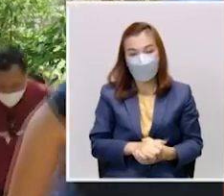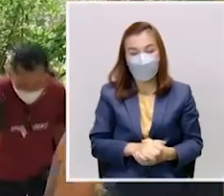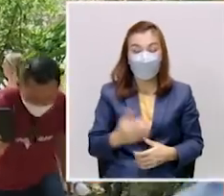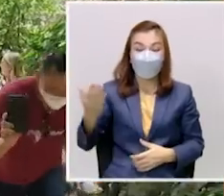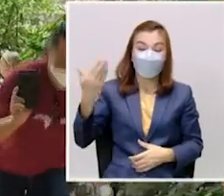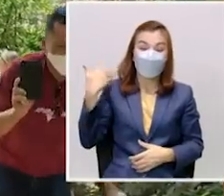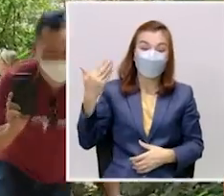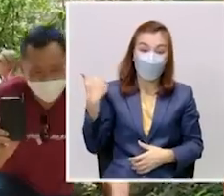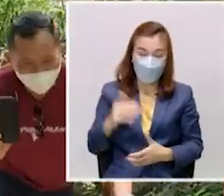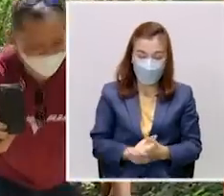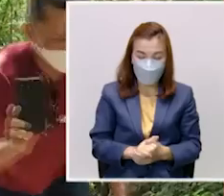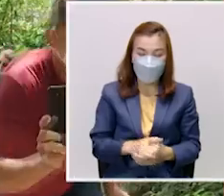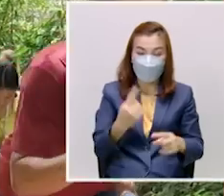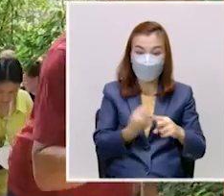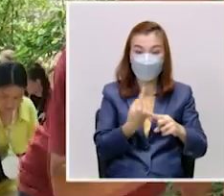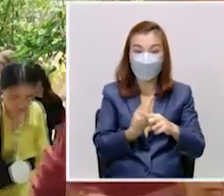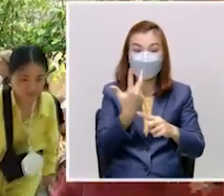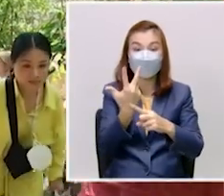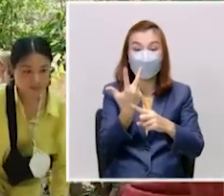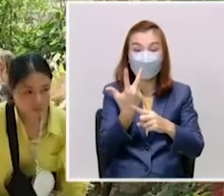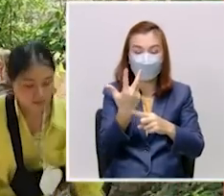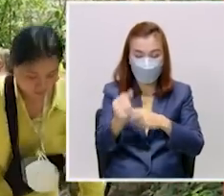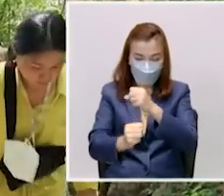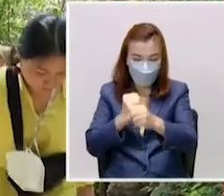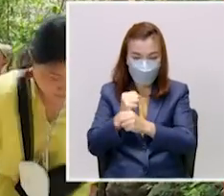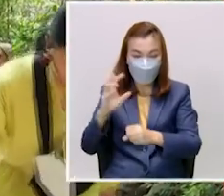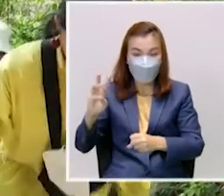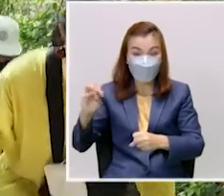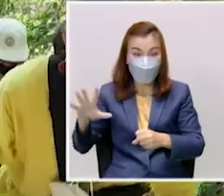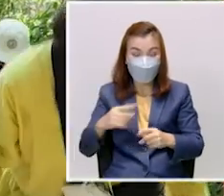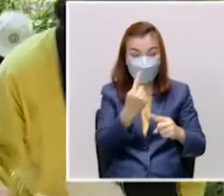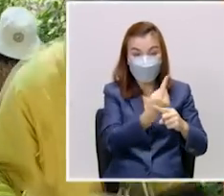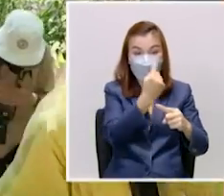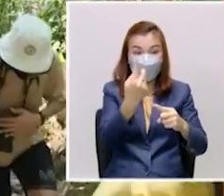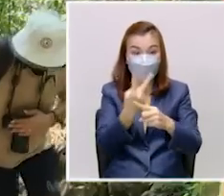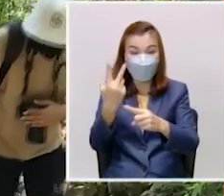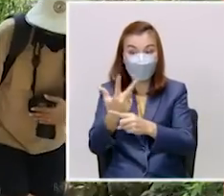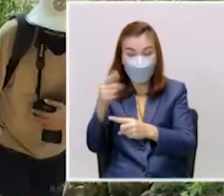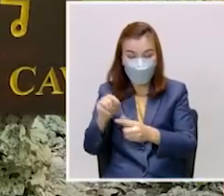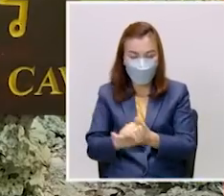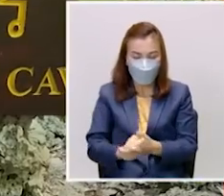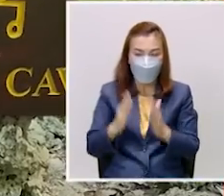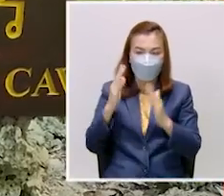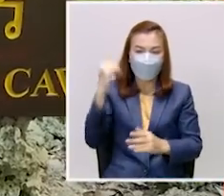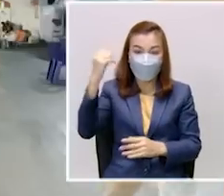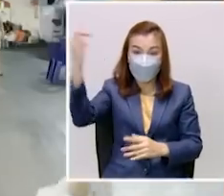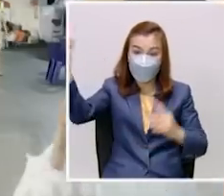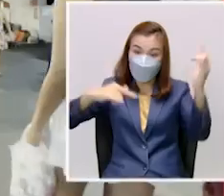าค่ะสำหรับไตรมาสแรกปี2565กลุ่มนักท่องเที่ยวในบ้านเราที่เขาเดินทางมาเที่ยวในบ้านเราเนี่ยเป็นยังไงบ้าง